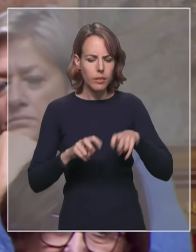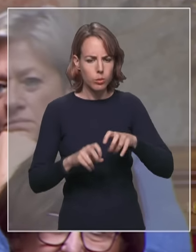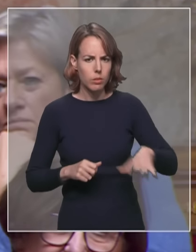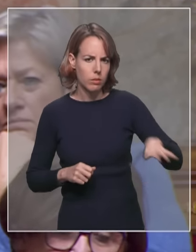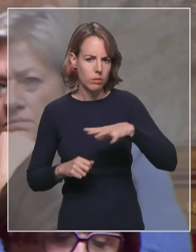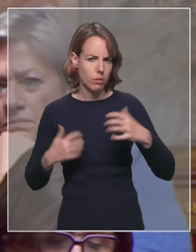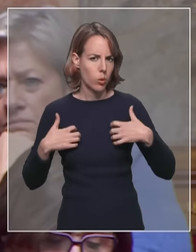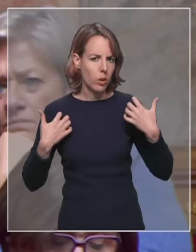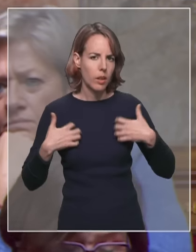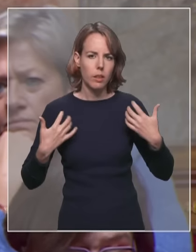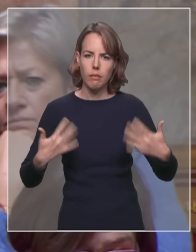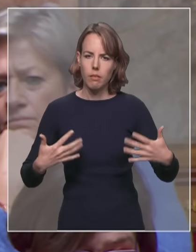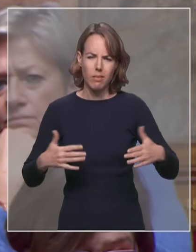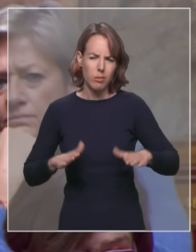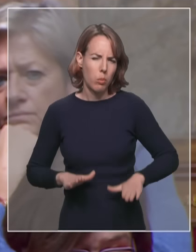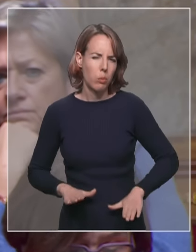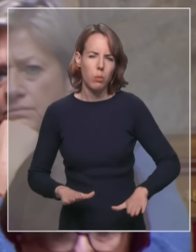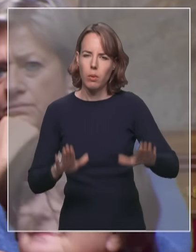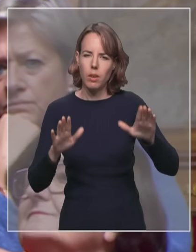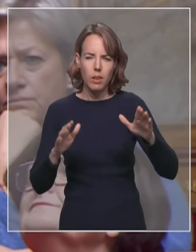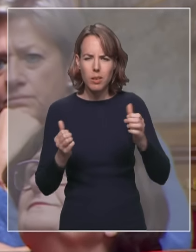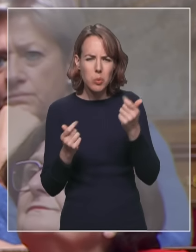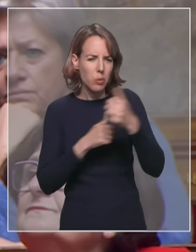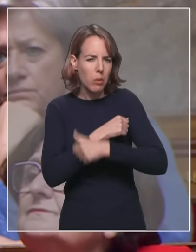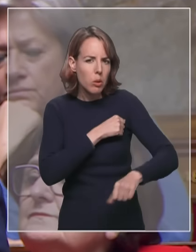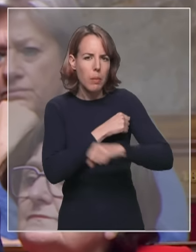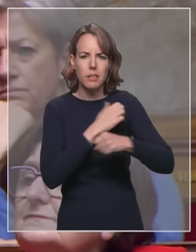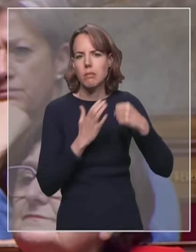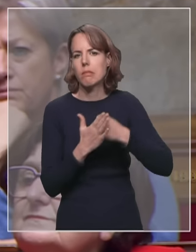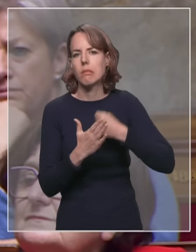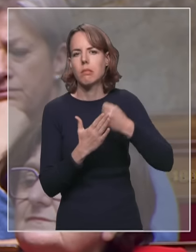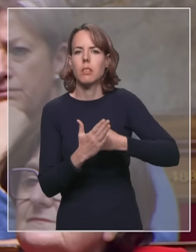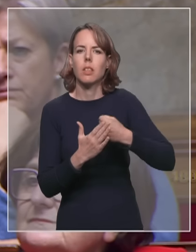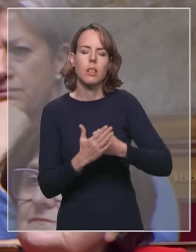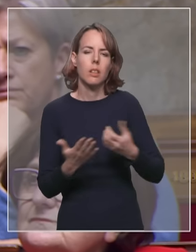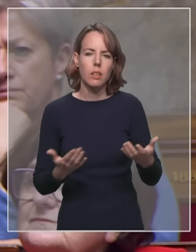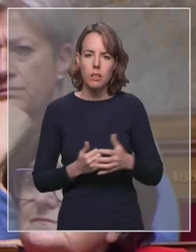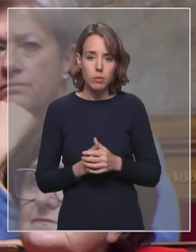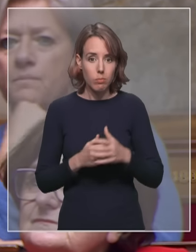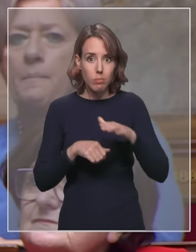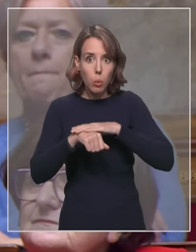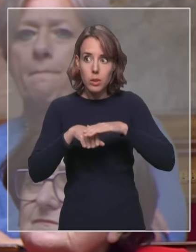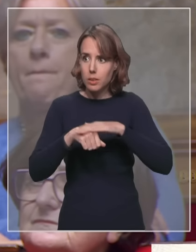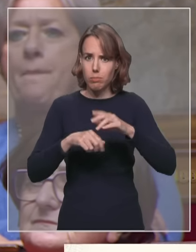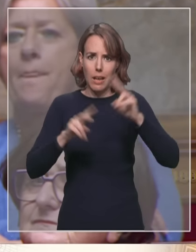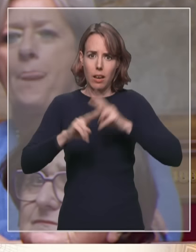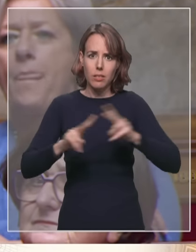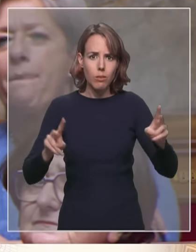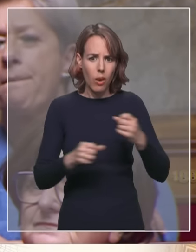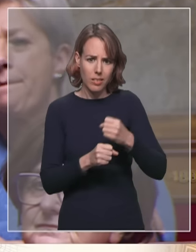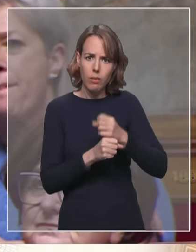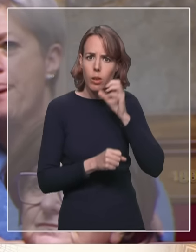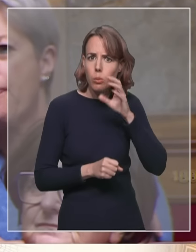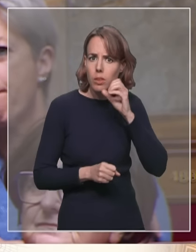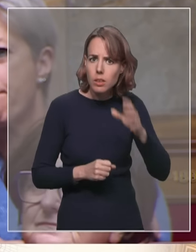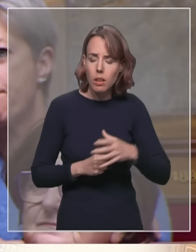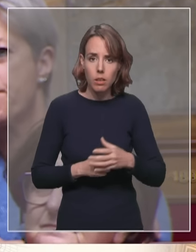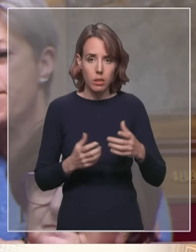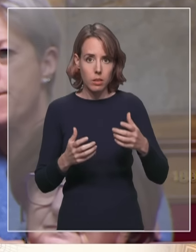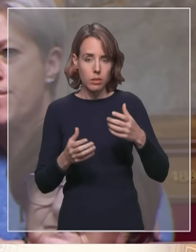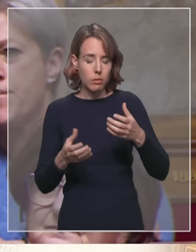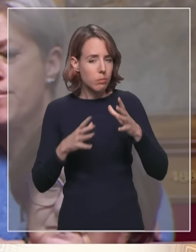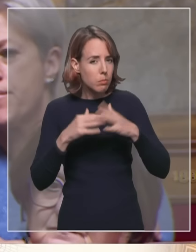gronder et de s'intensifier partout en France depuis des semaines. Ils dénoncent des politiques trop souvent inadaptées à leur réalité, une précarité croissante et un